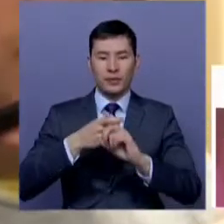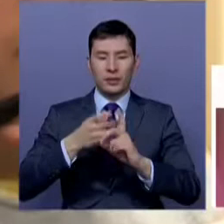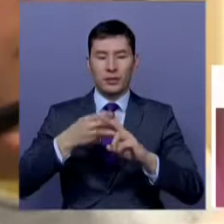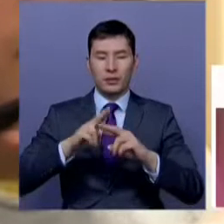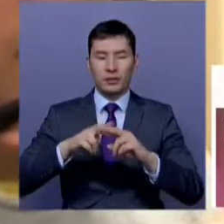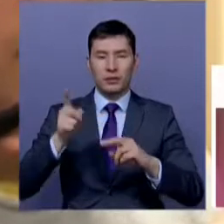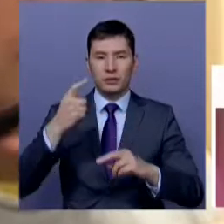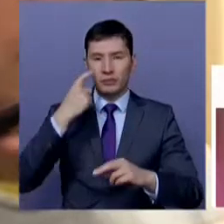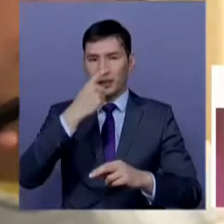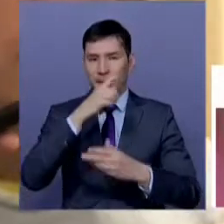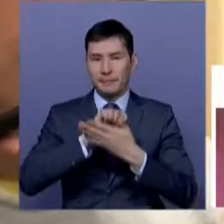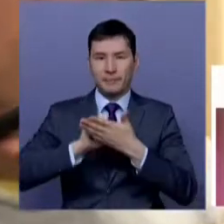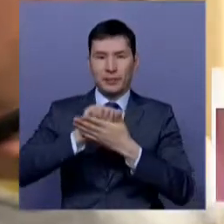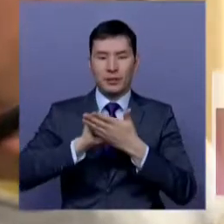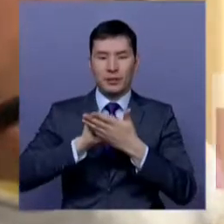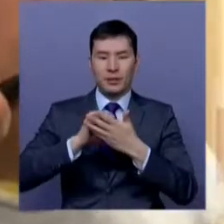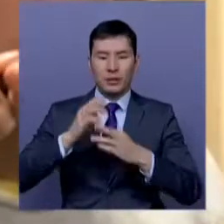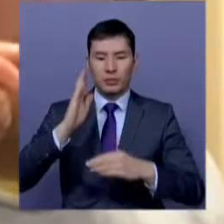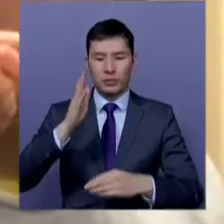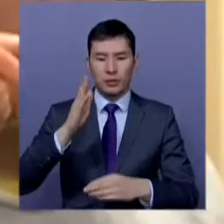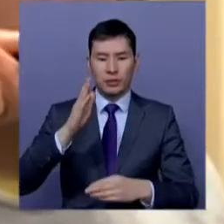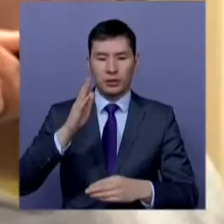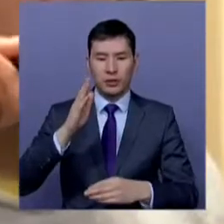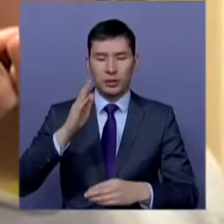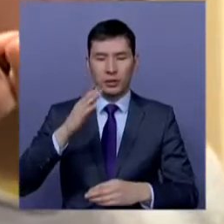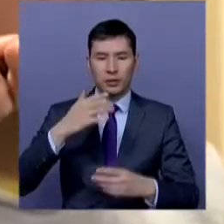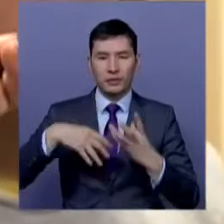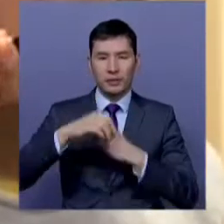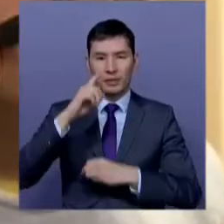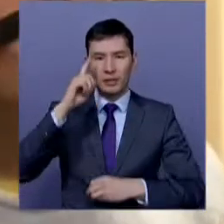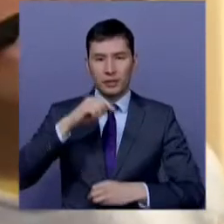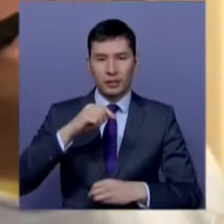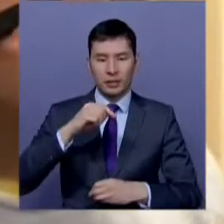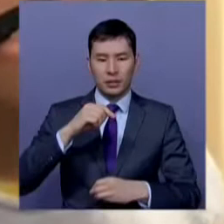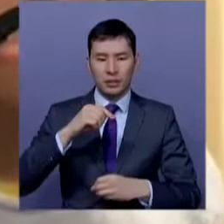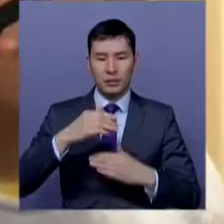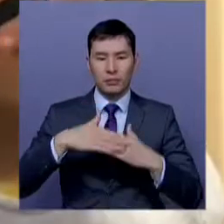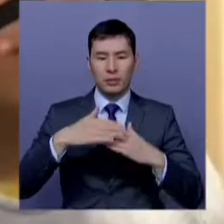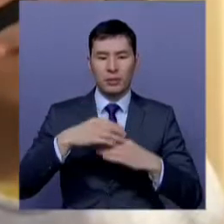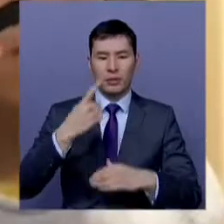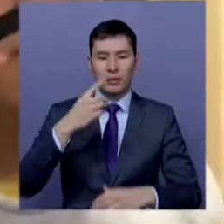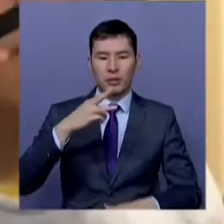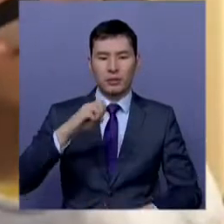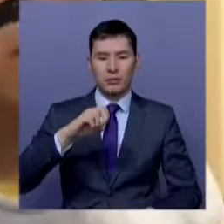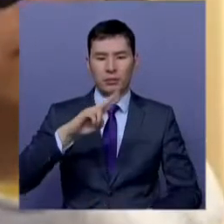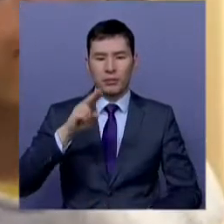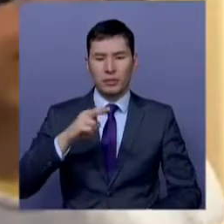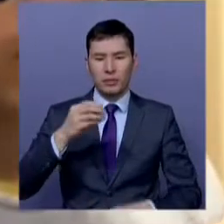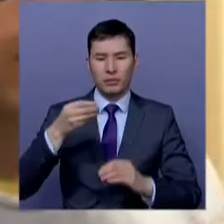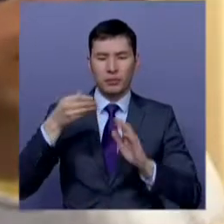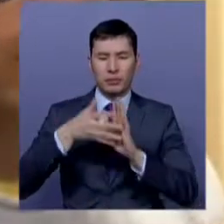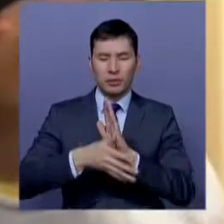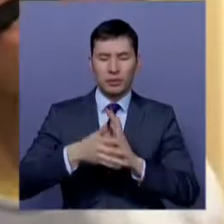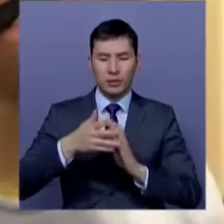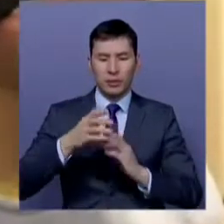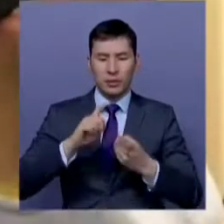жоюға арналған. Өздеріңізге мәлім, 1 миллиард теңге содан тікелей денсаулық сақтау